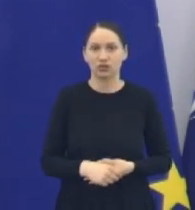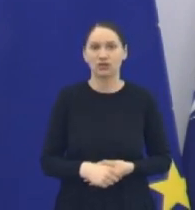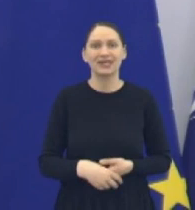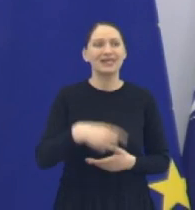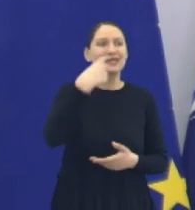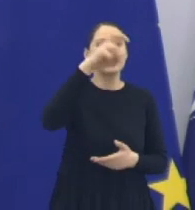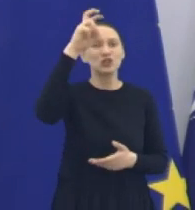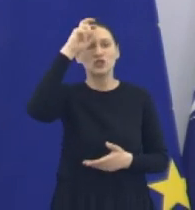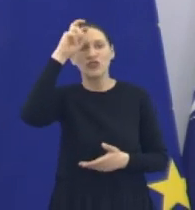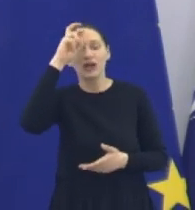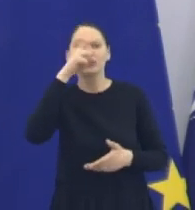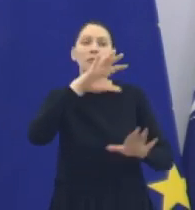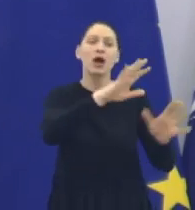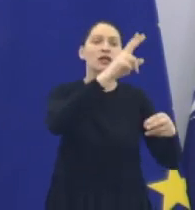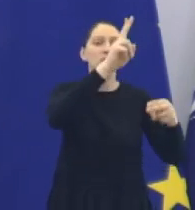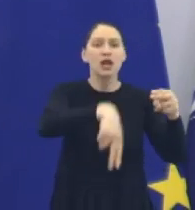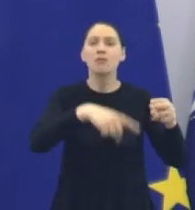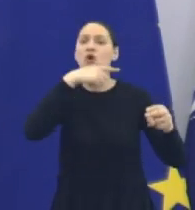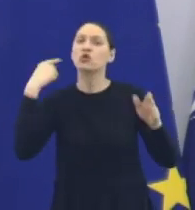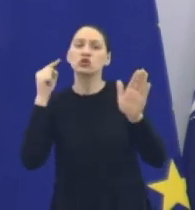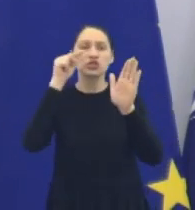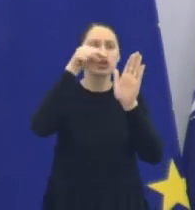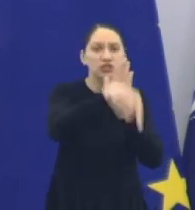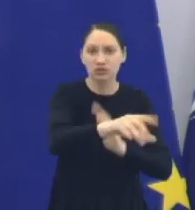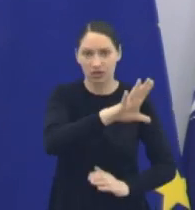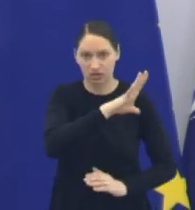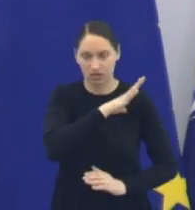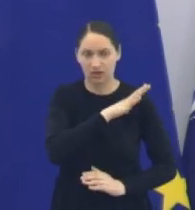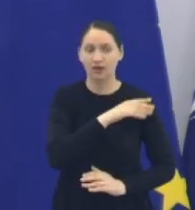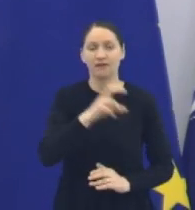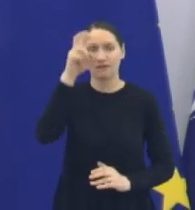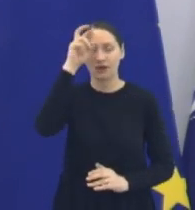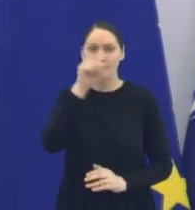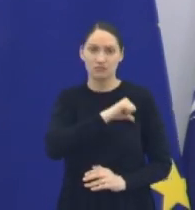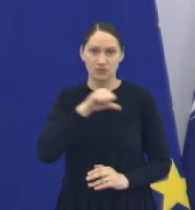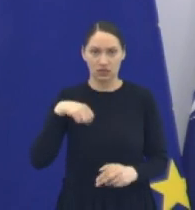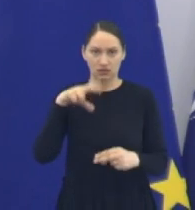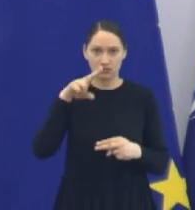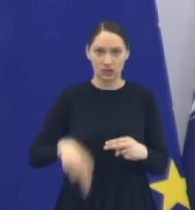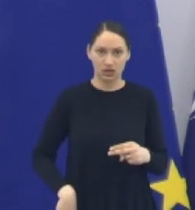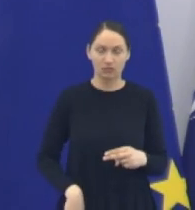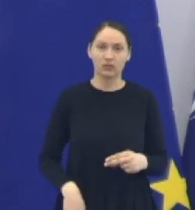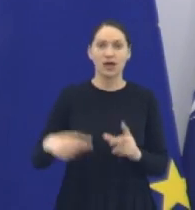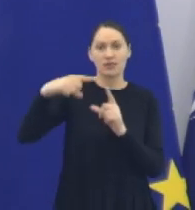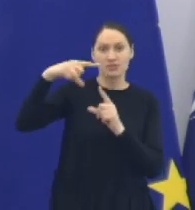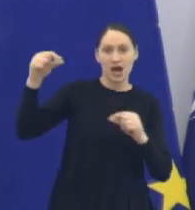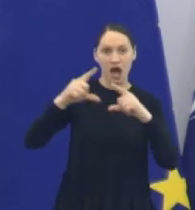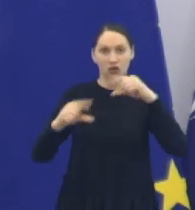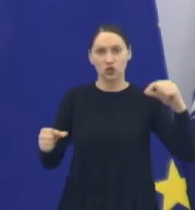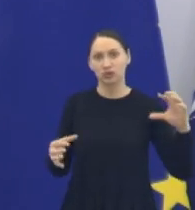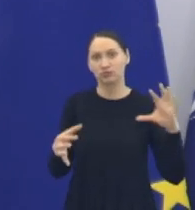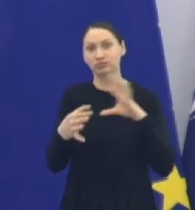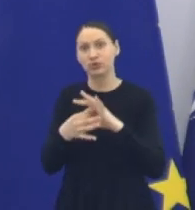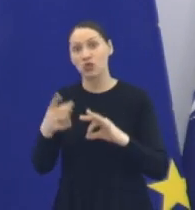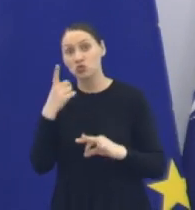kitų valstybių likimo. Jos pačios spręs, ar jos nori prisijungti prie NATO, ar tai nori padaryti